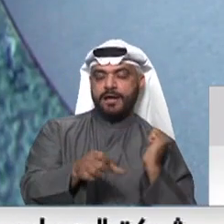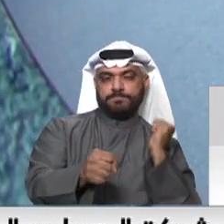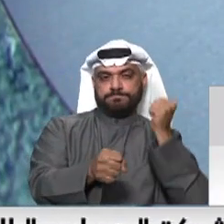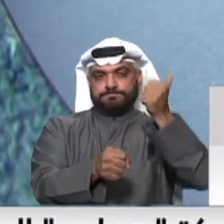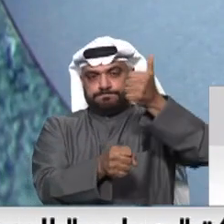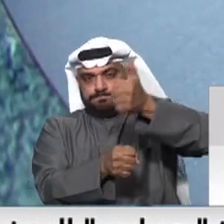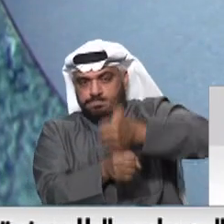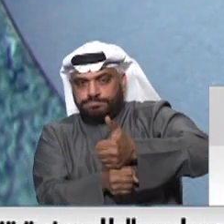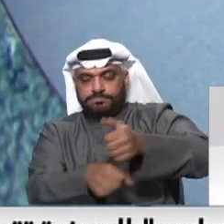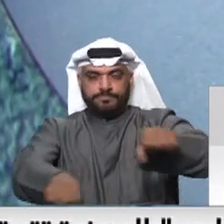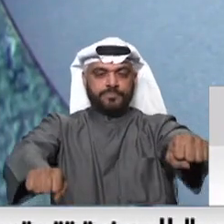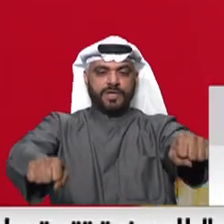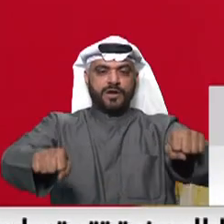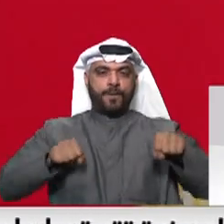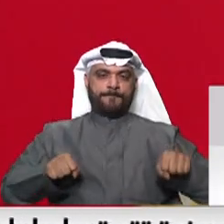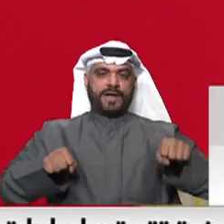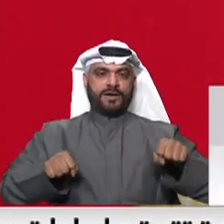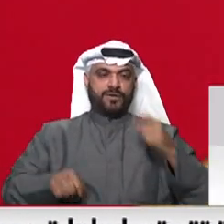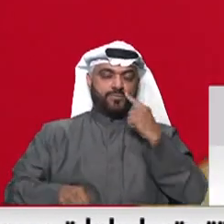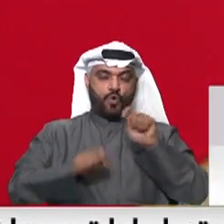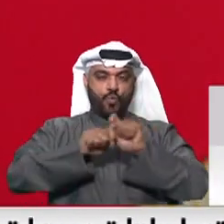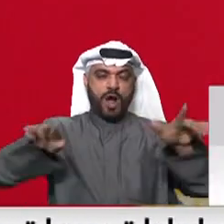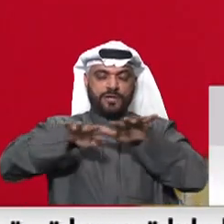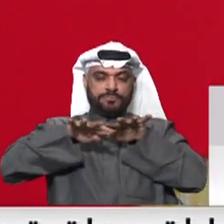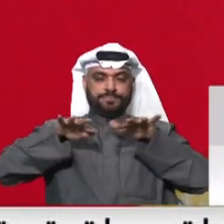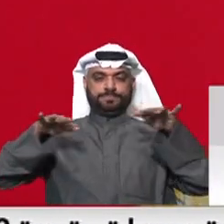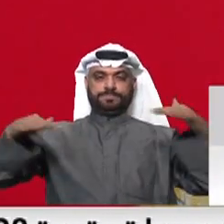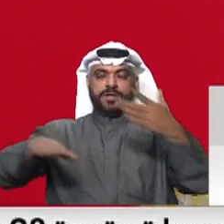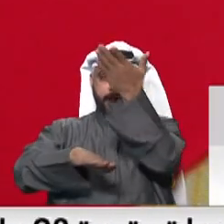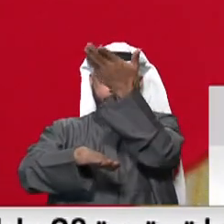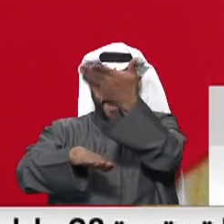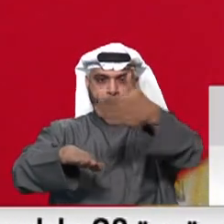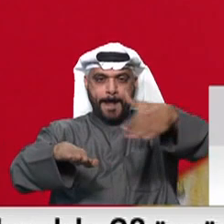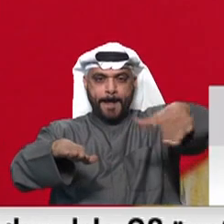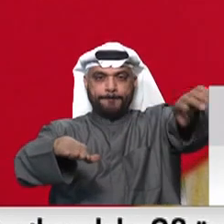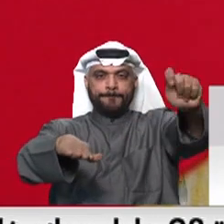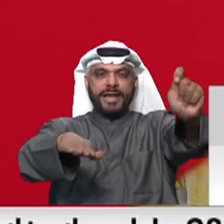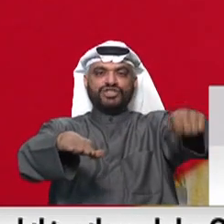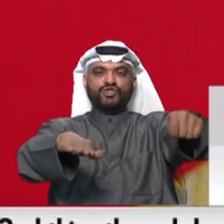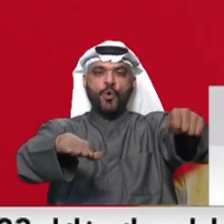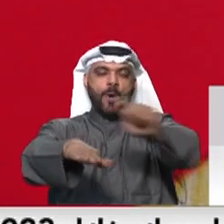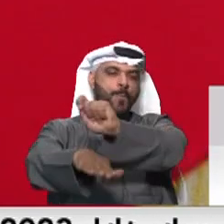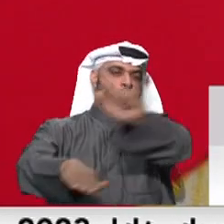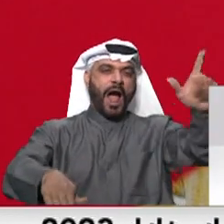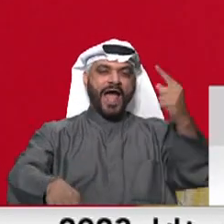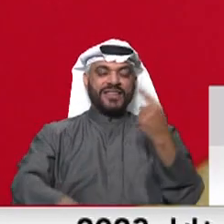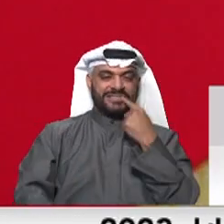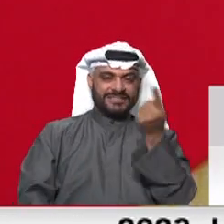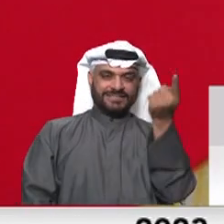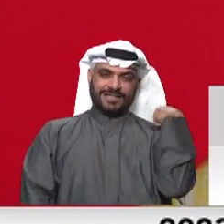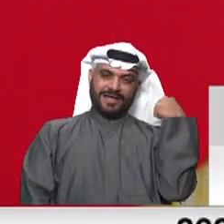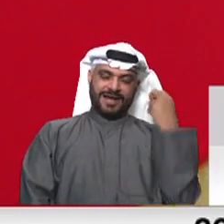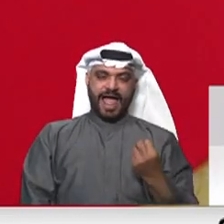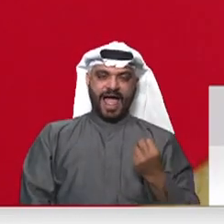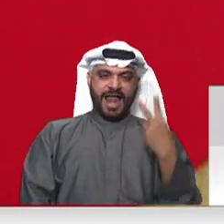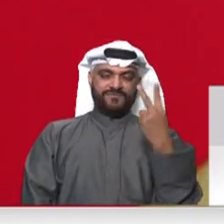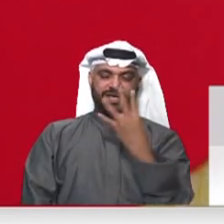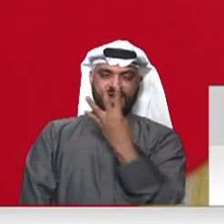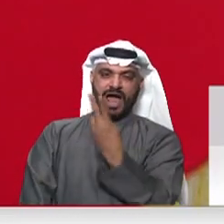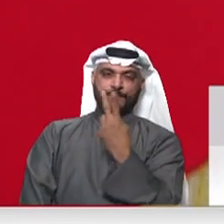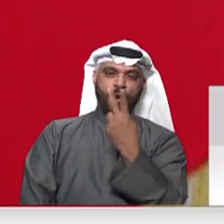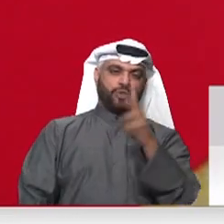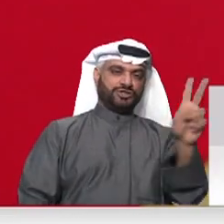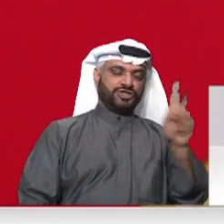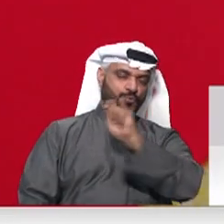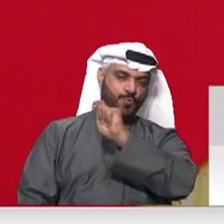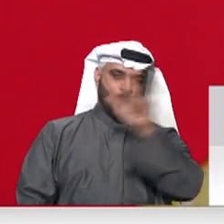جلسة خاصة أمام مجلس الأمة يعتبر أبرز حدث من الأحداث والمحطات التي شهدها